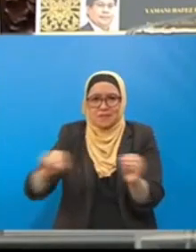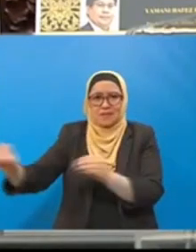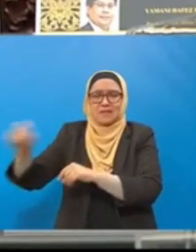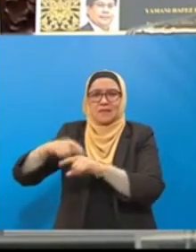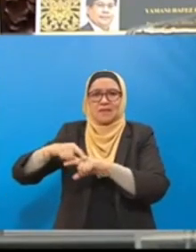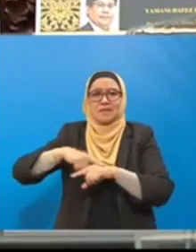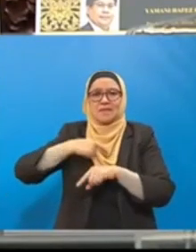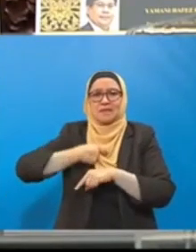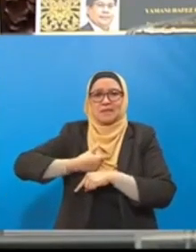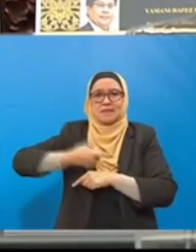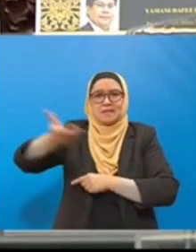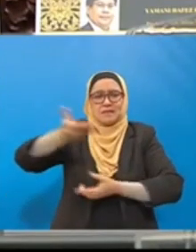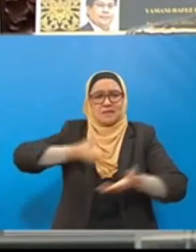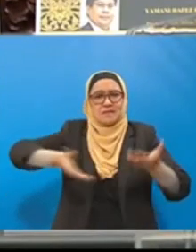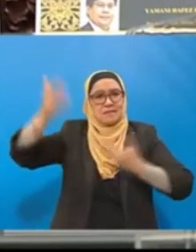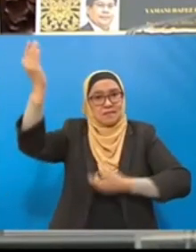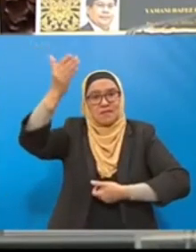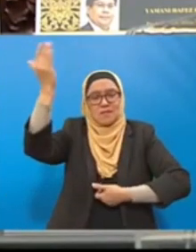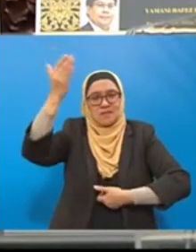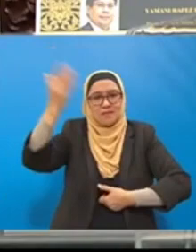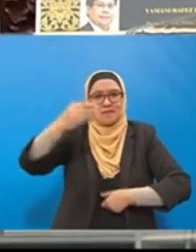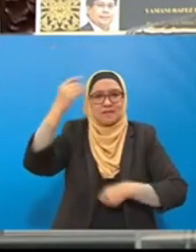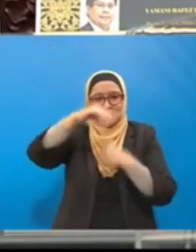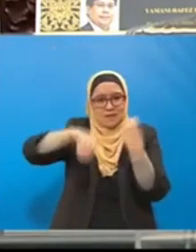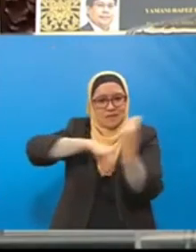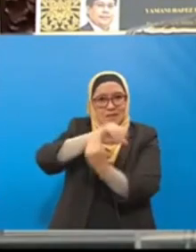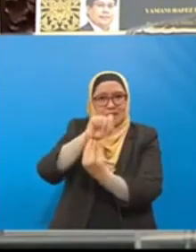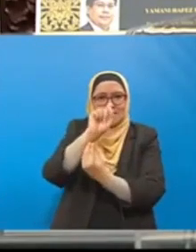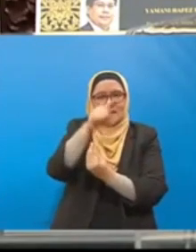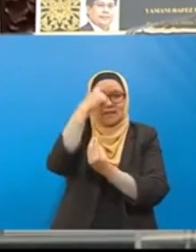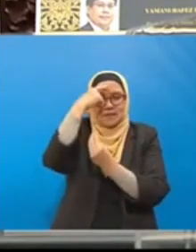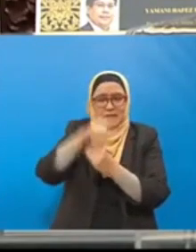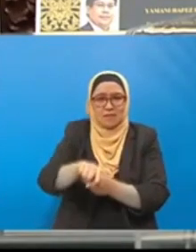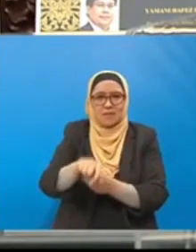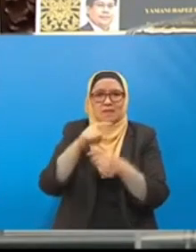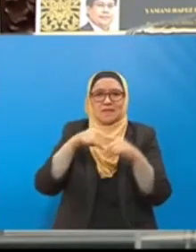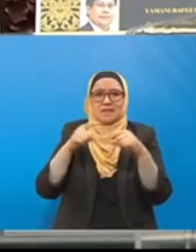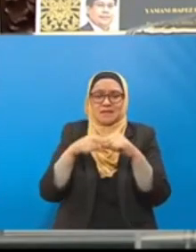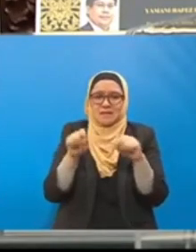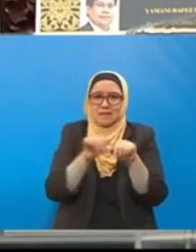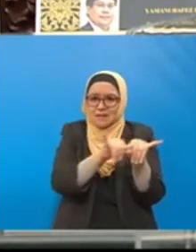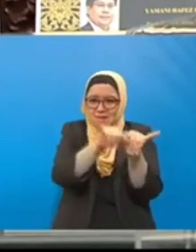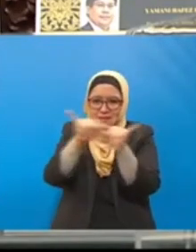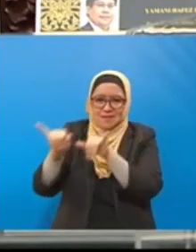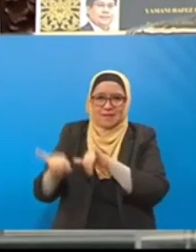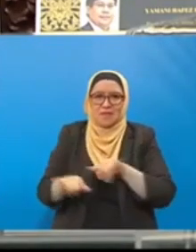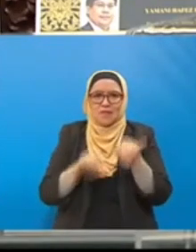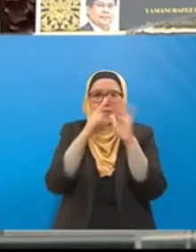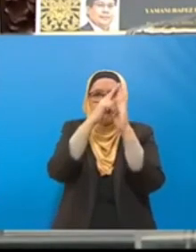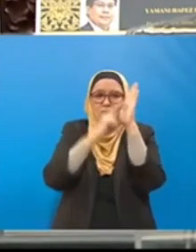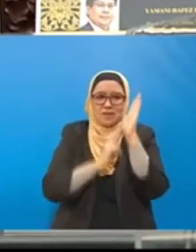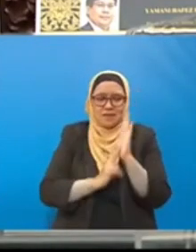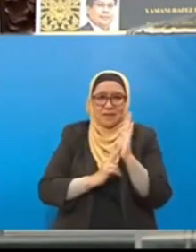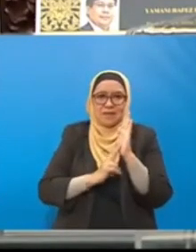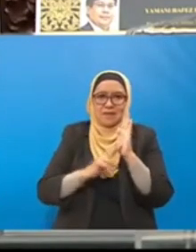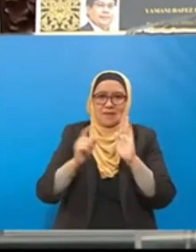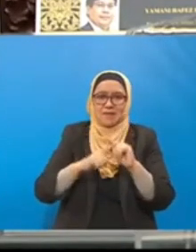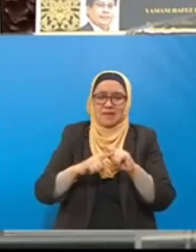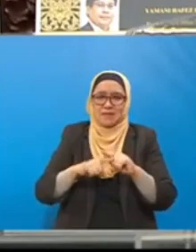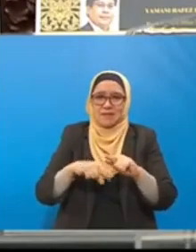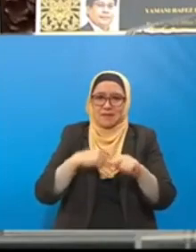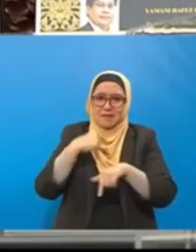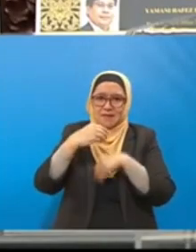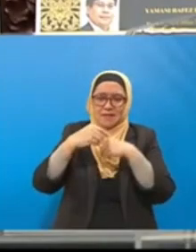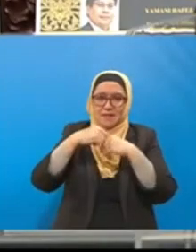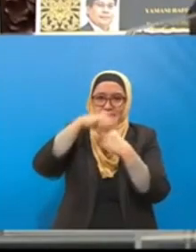kebangsaan untuk menyeragamkan hukum hakam ibadat haji dalam suasana wabak. Yang ketiga, menganjurkan kursus asas haji untuk